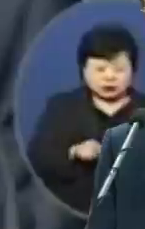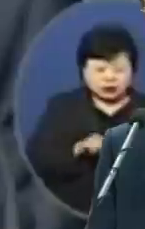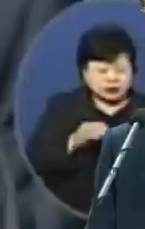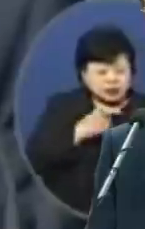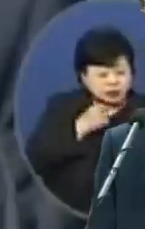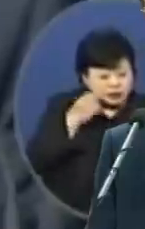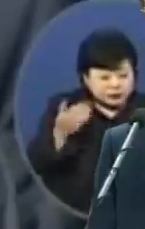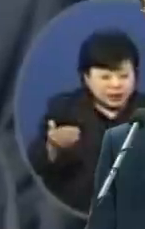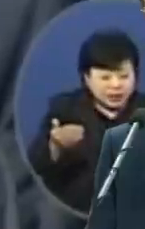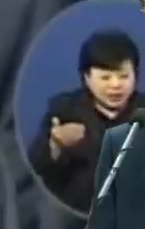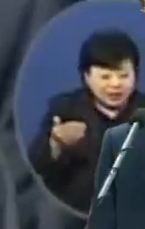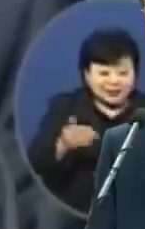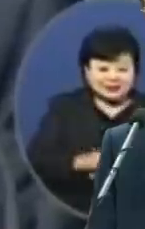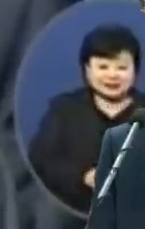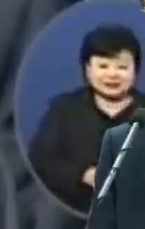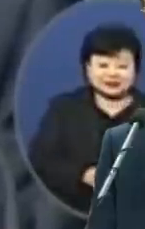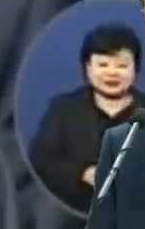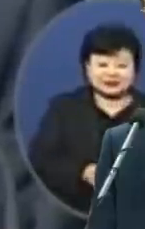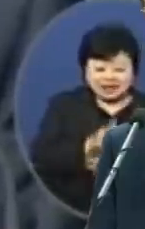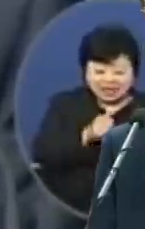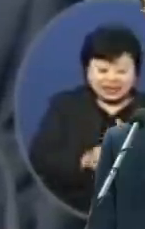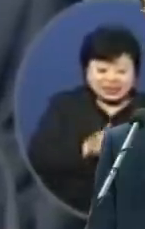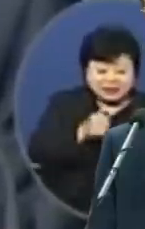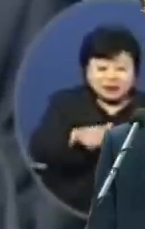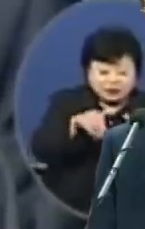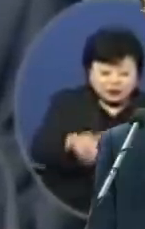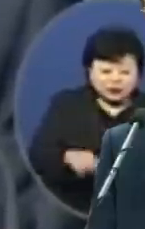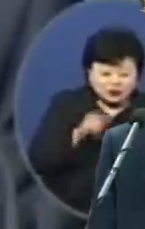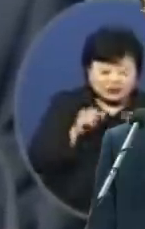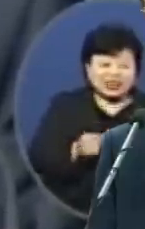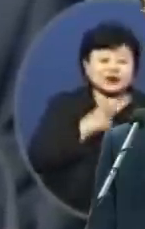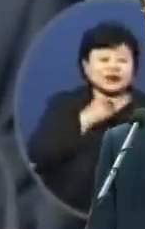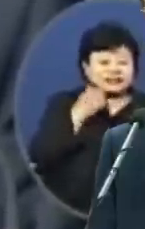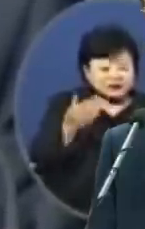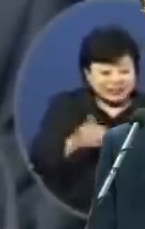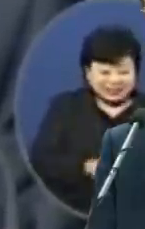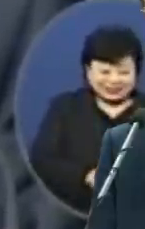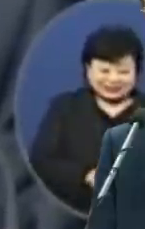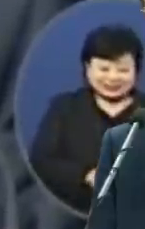원하십니까? 그렇지 않으면 하나님의 종으로 살기를 원하십니까?